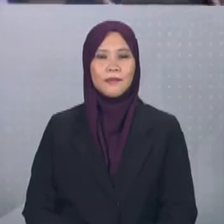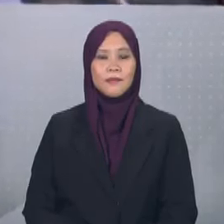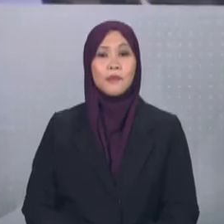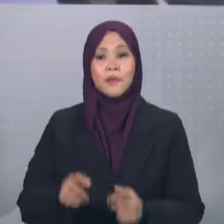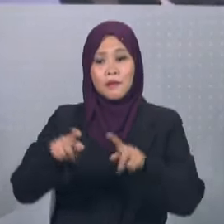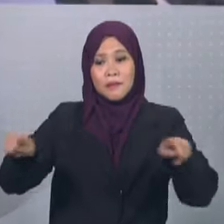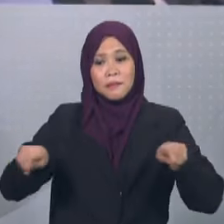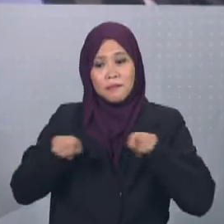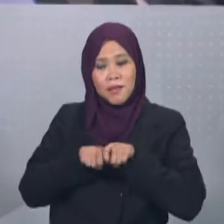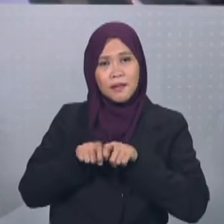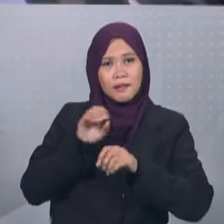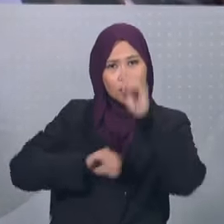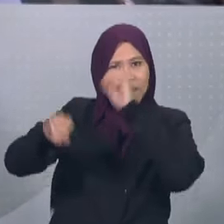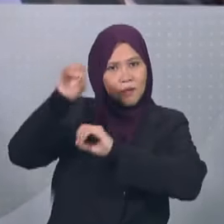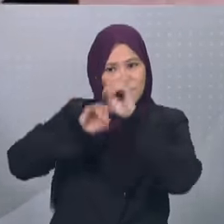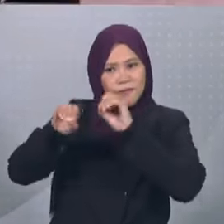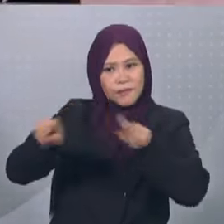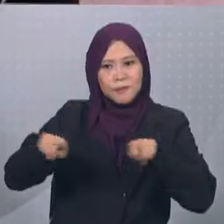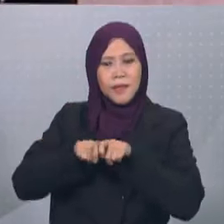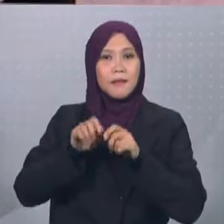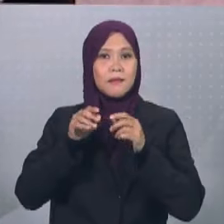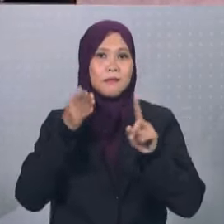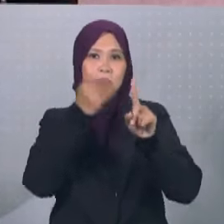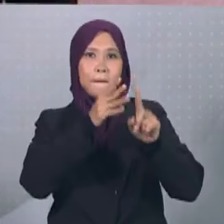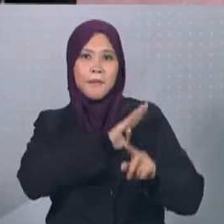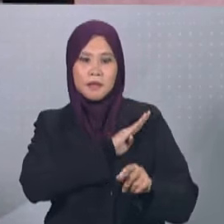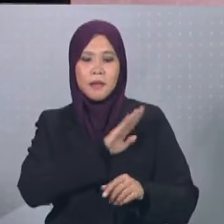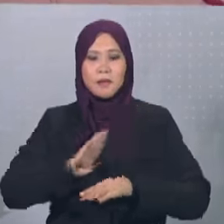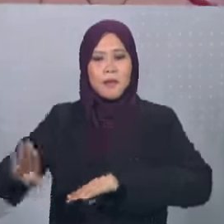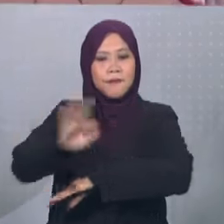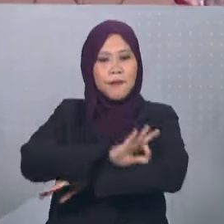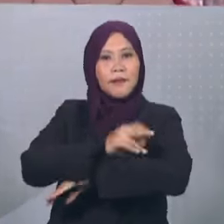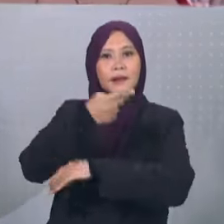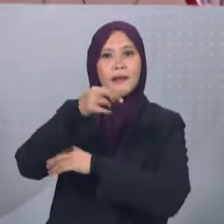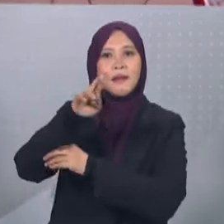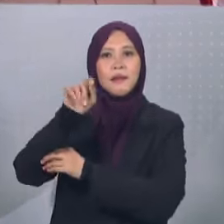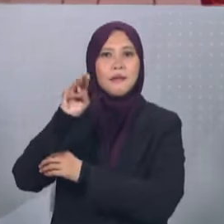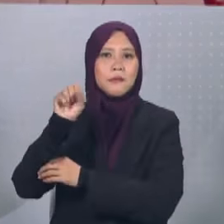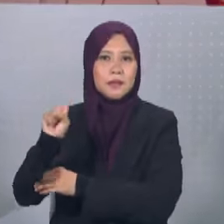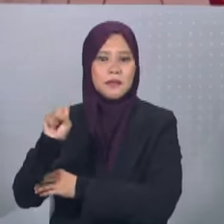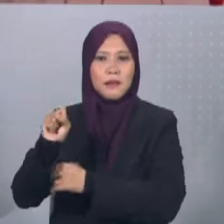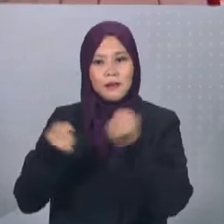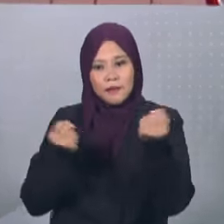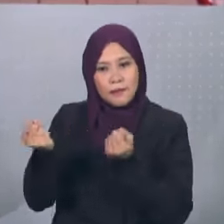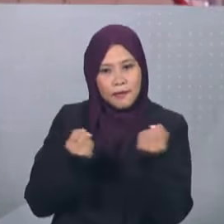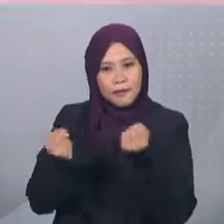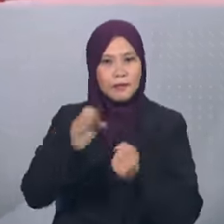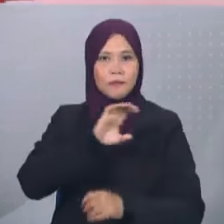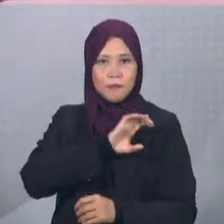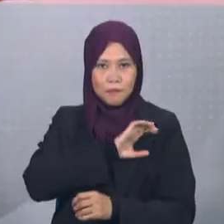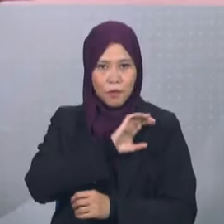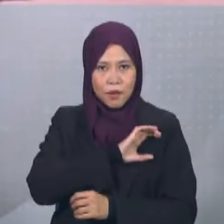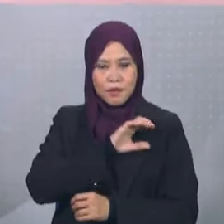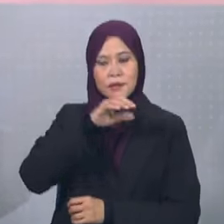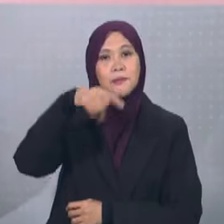Antara lokasi yang kami tuju ialah sekitar Bangsar, Brickfields dan Hartamas. Selain kenderaan, pasukan Polis Raja